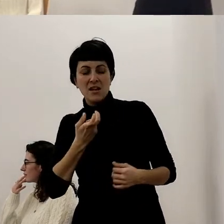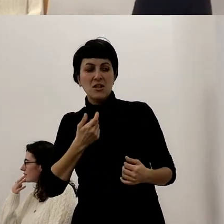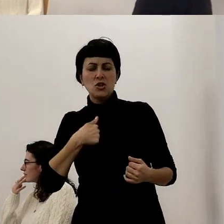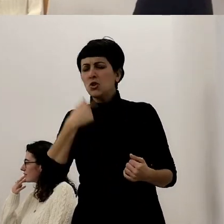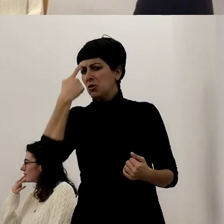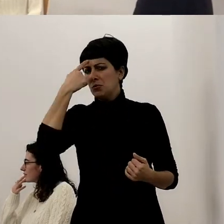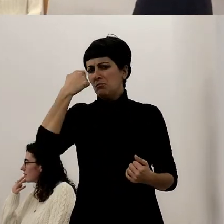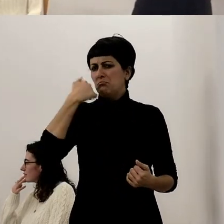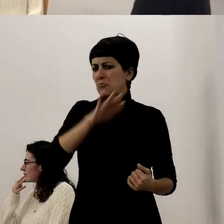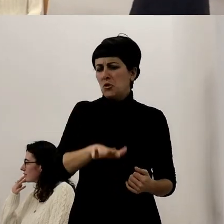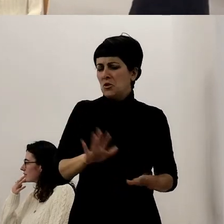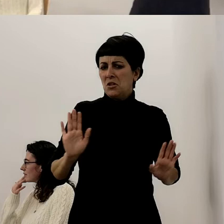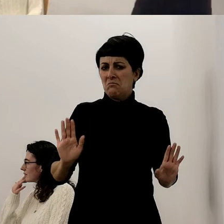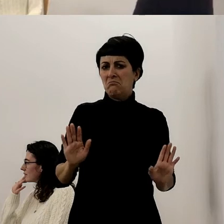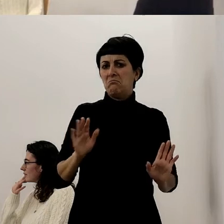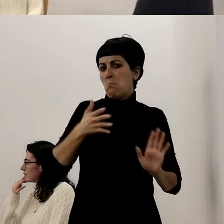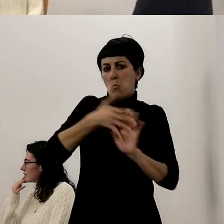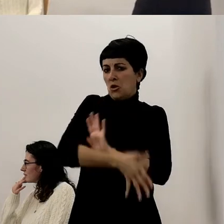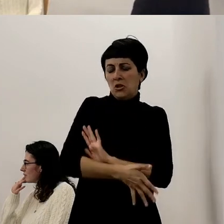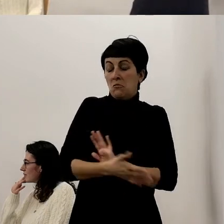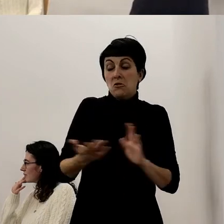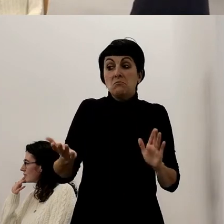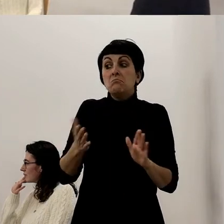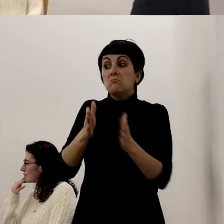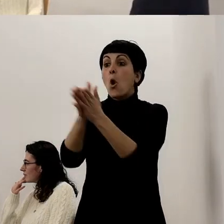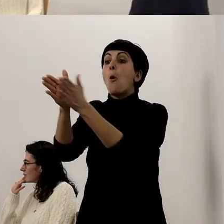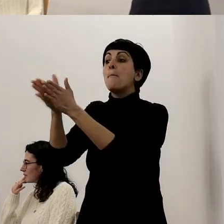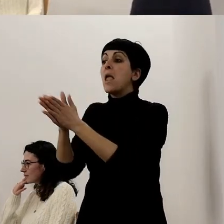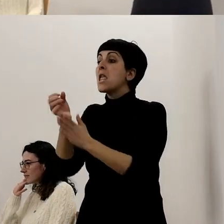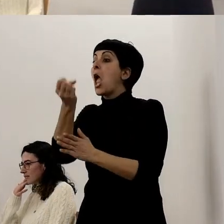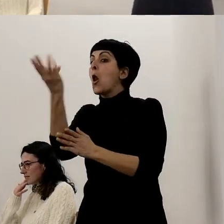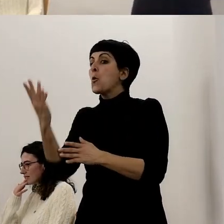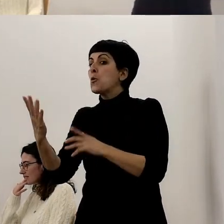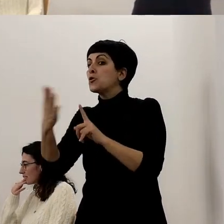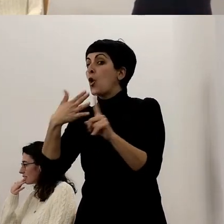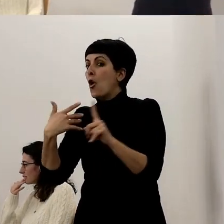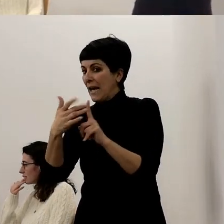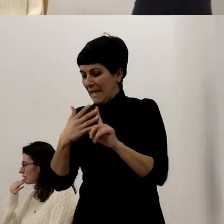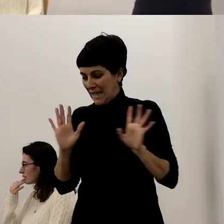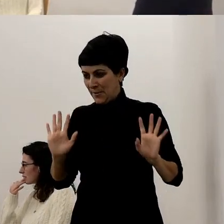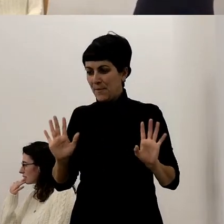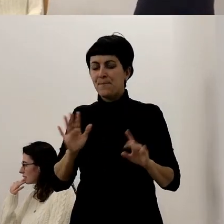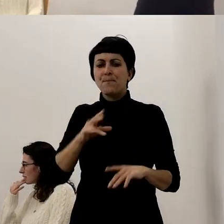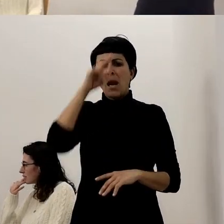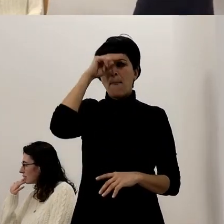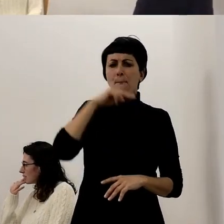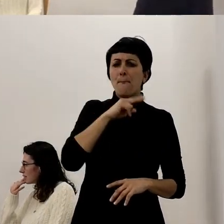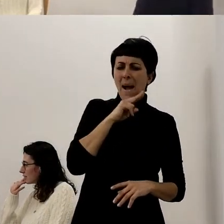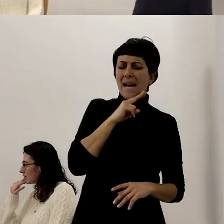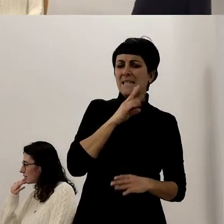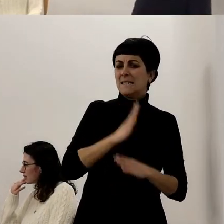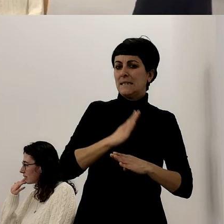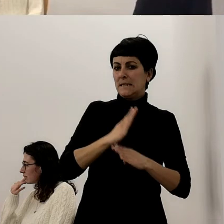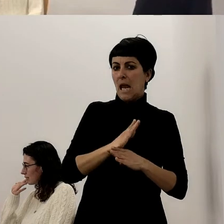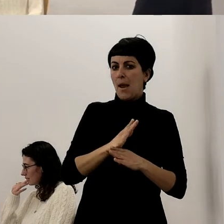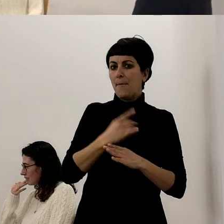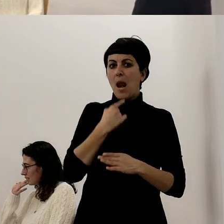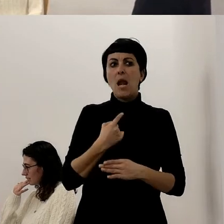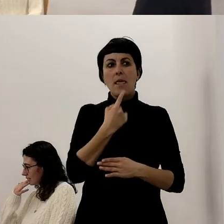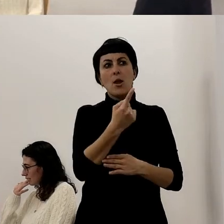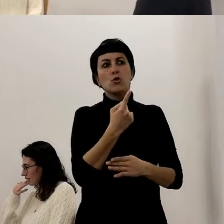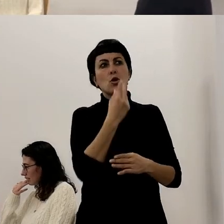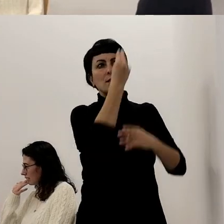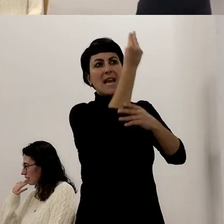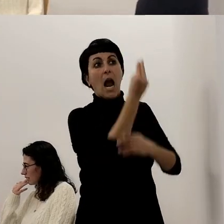motiu, i potser m'equivoco i els meus companys que n'hi ha uns quants em corregiran, és que els pares sempre els diem, vols provar el